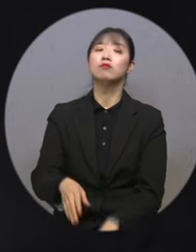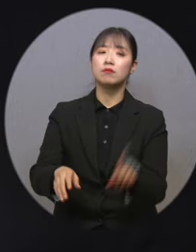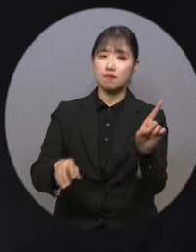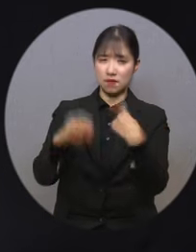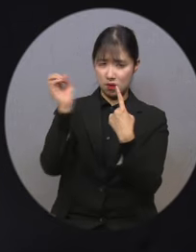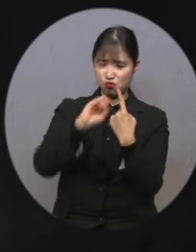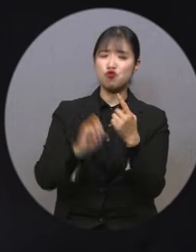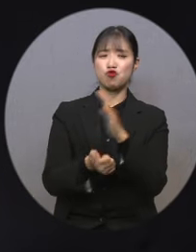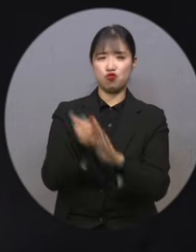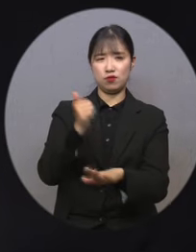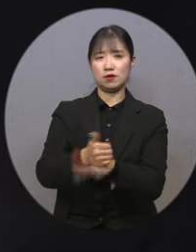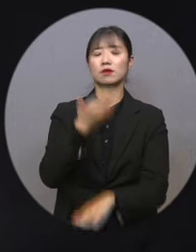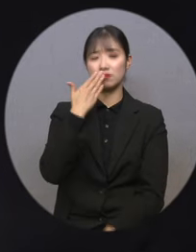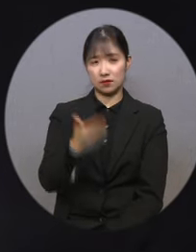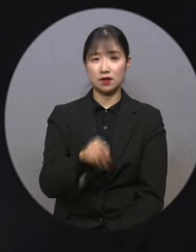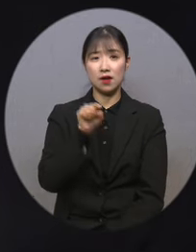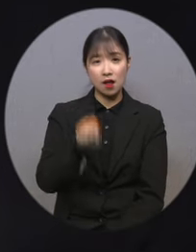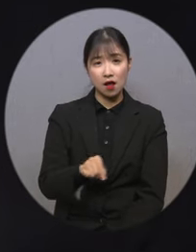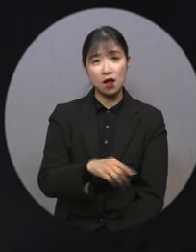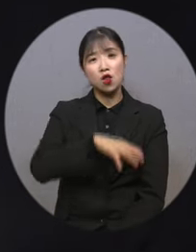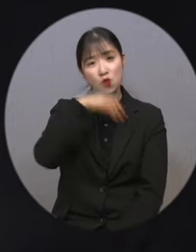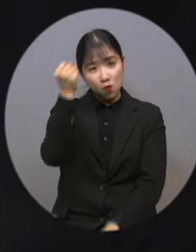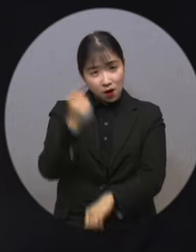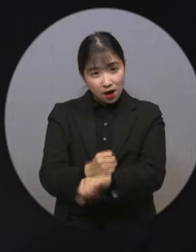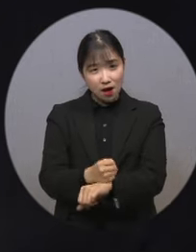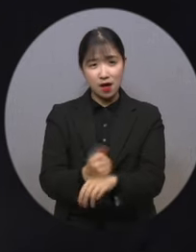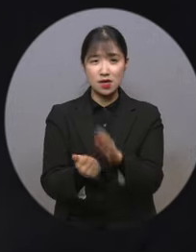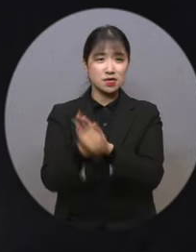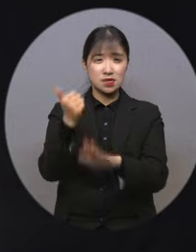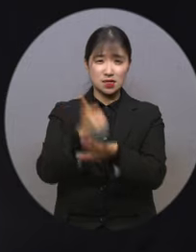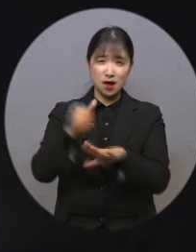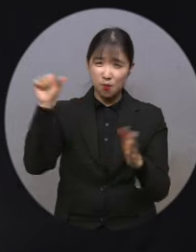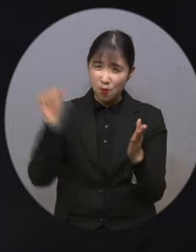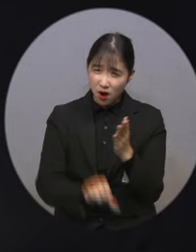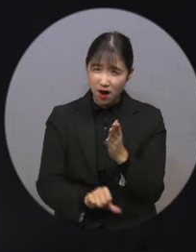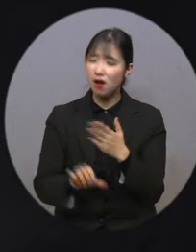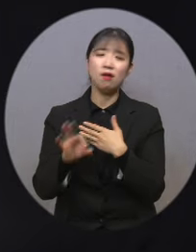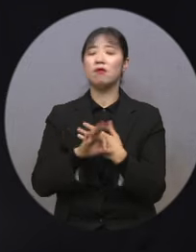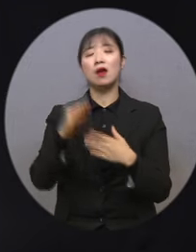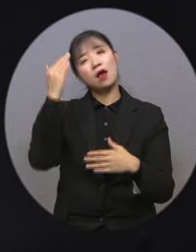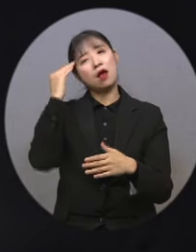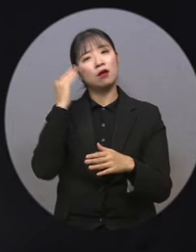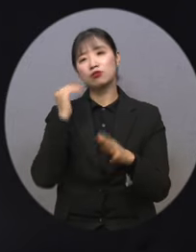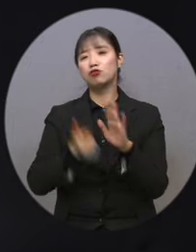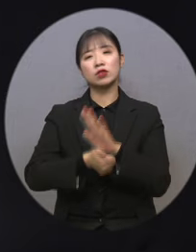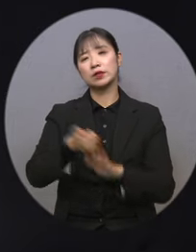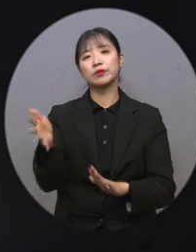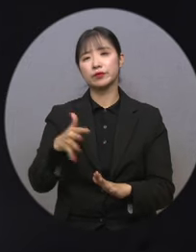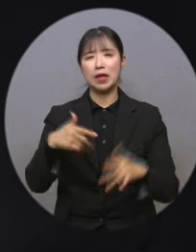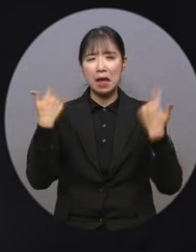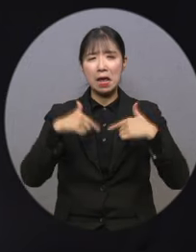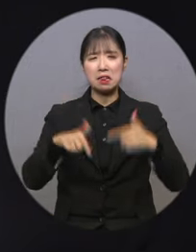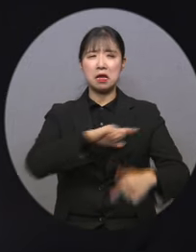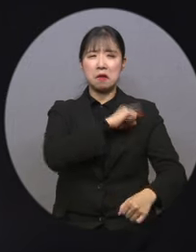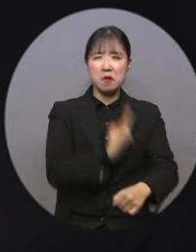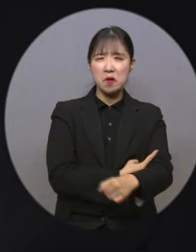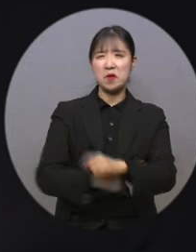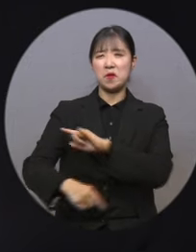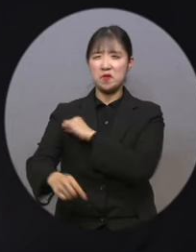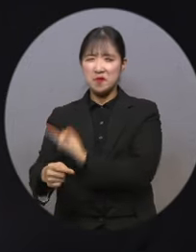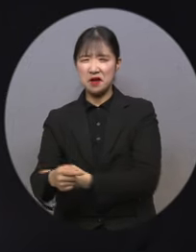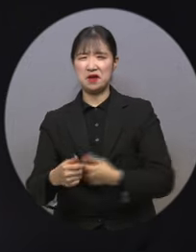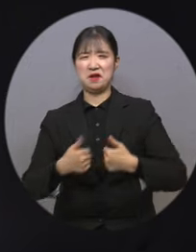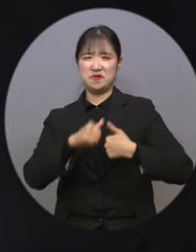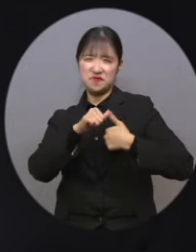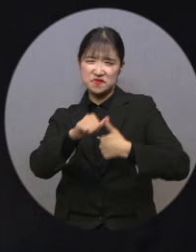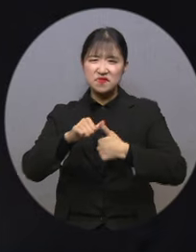가능하고 이거를 우리가 통과하고 이걸 실현하지 못한 대한민국은 희망 없습니다. 맨날 권력 싸움이에요. 국회가 뭐